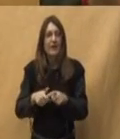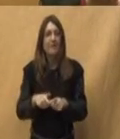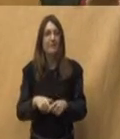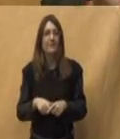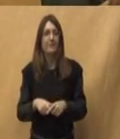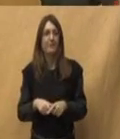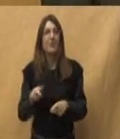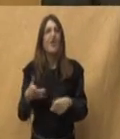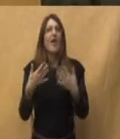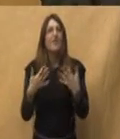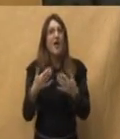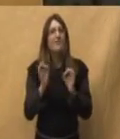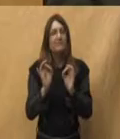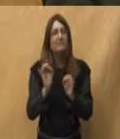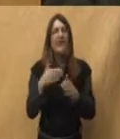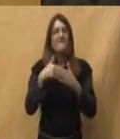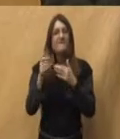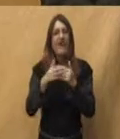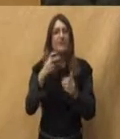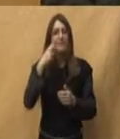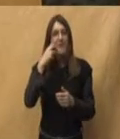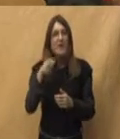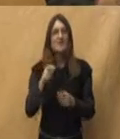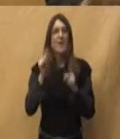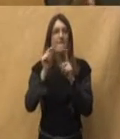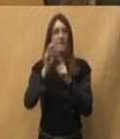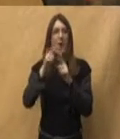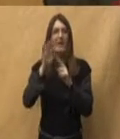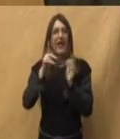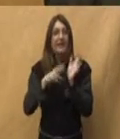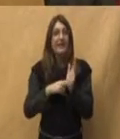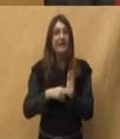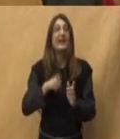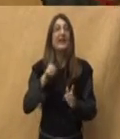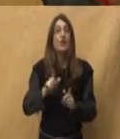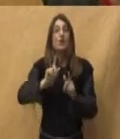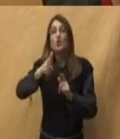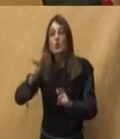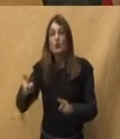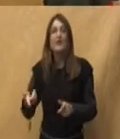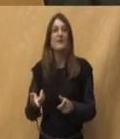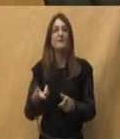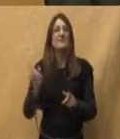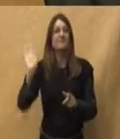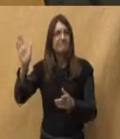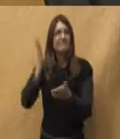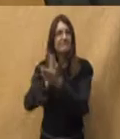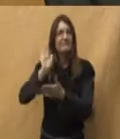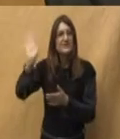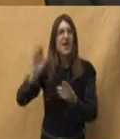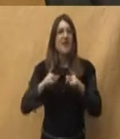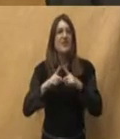je lagano meso, to su kvalitetni proteini. I uz to ide cijeli niz drugih za Japan